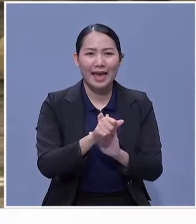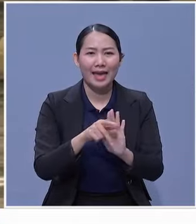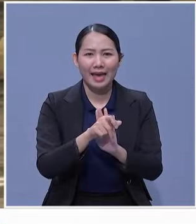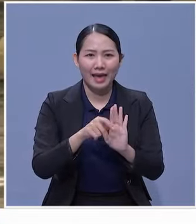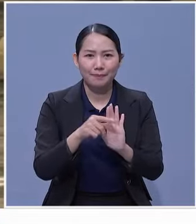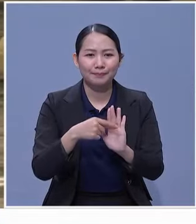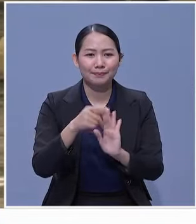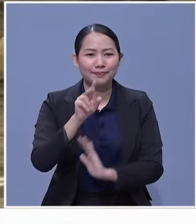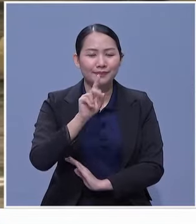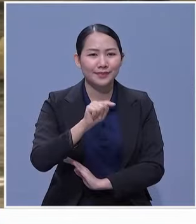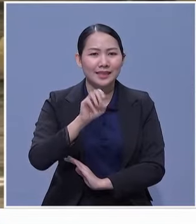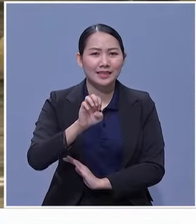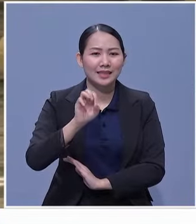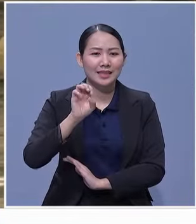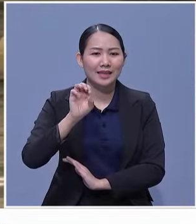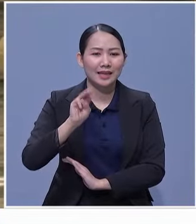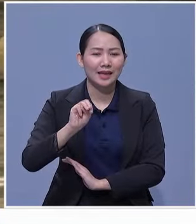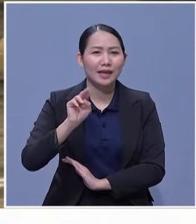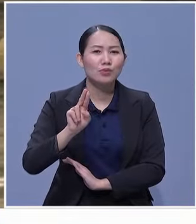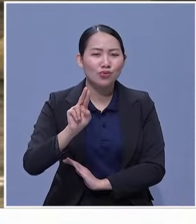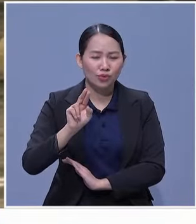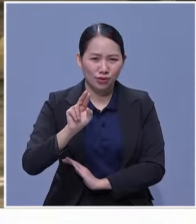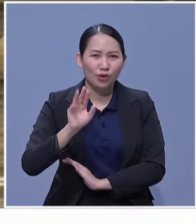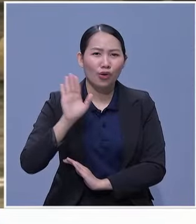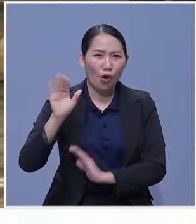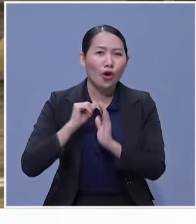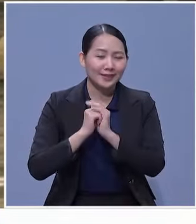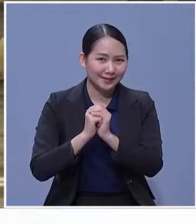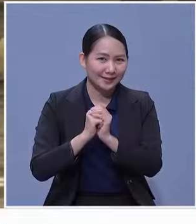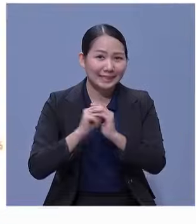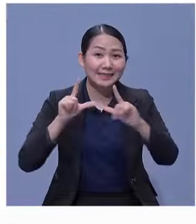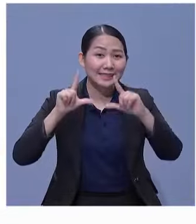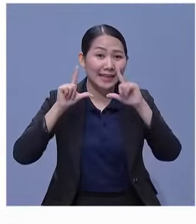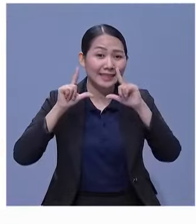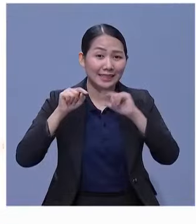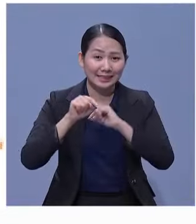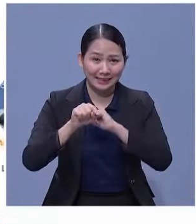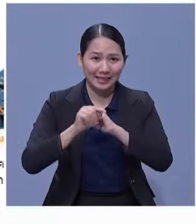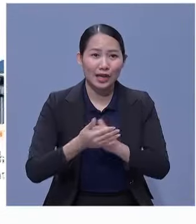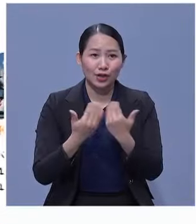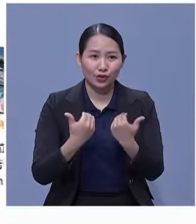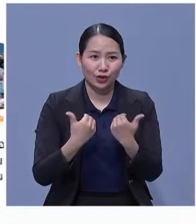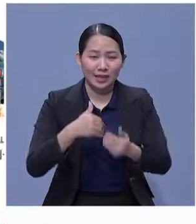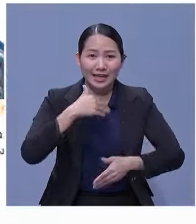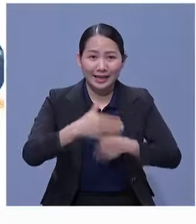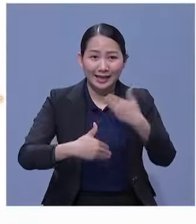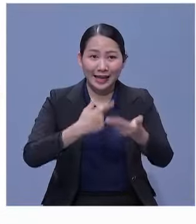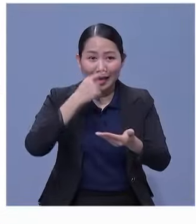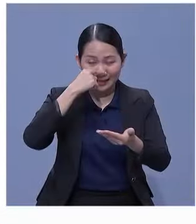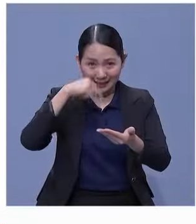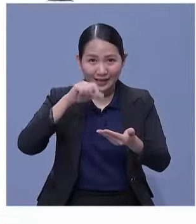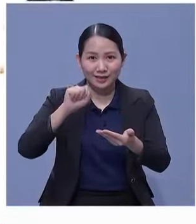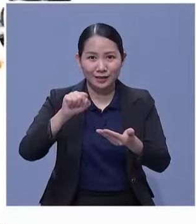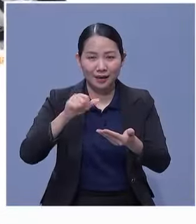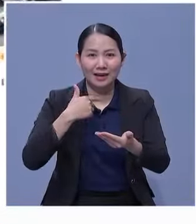สำเนียงคุณประเสริฐก็บอกว่าหลังจากที่แพลตฟอร์มอีคอมเมิร์ซจากจีนตัวนี้เข้ามาเปิดบริการในไทยพบว่ามีการจด